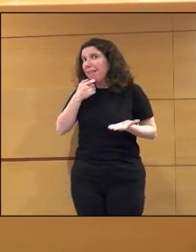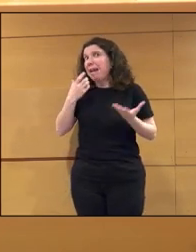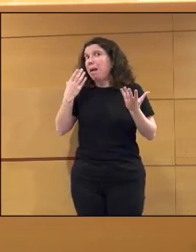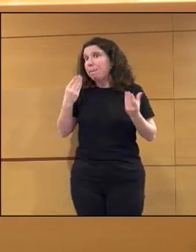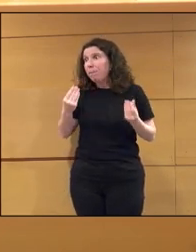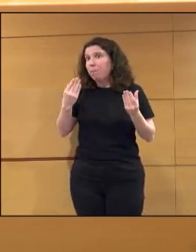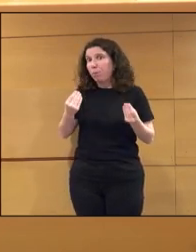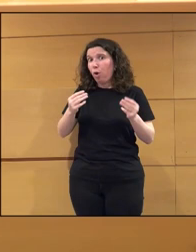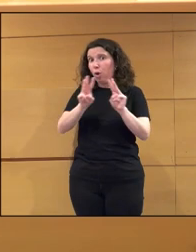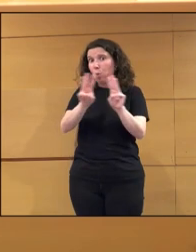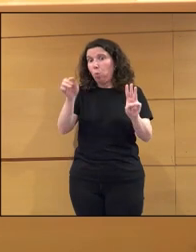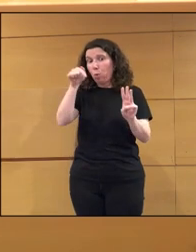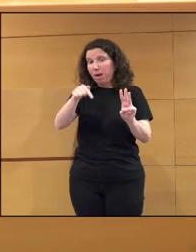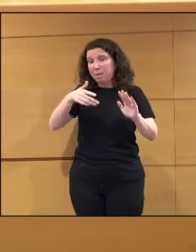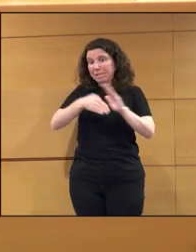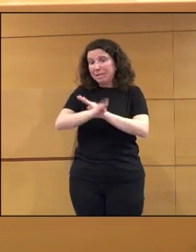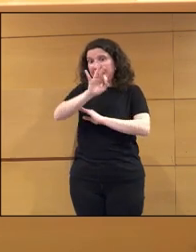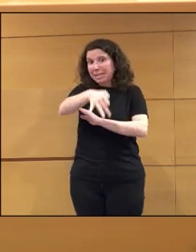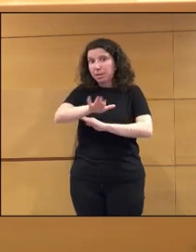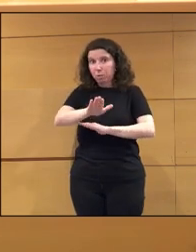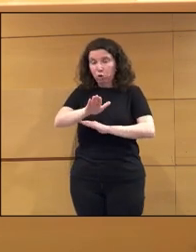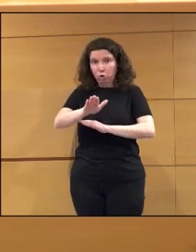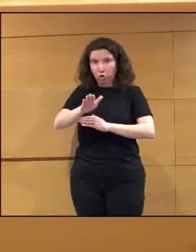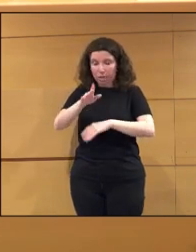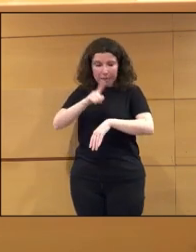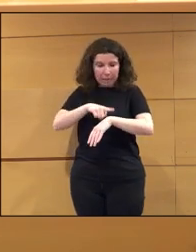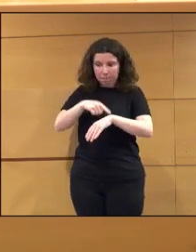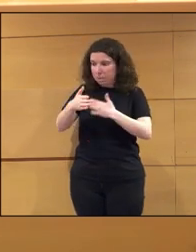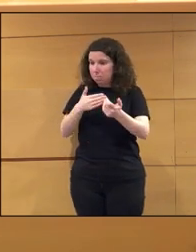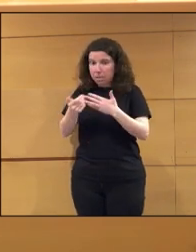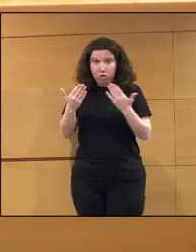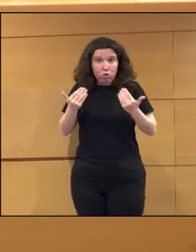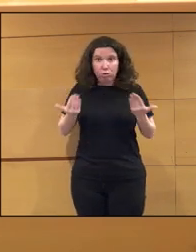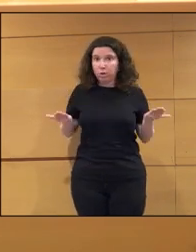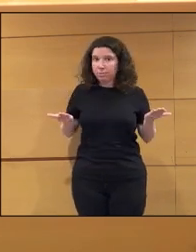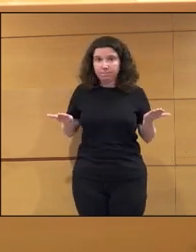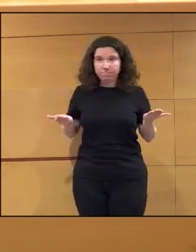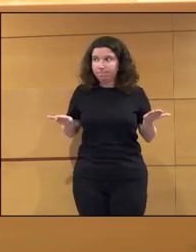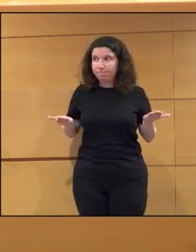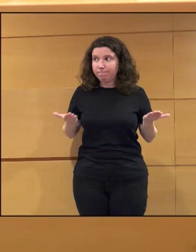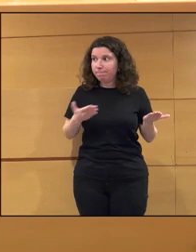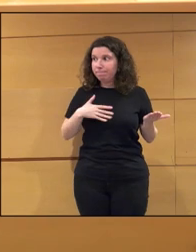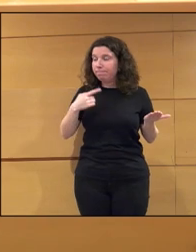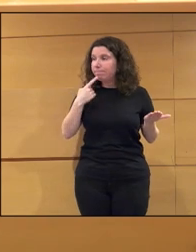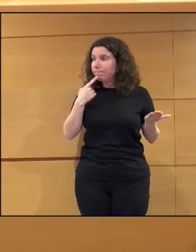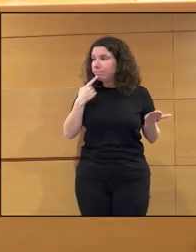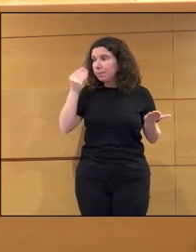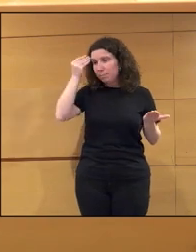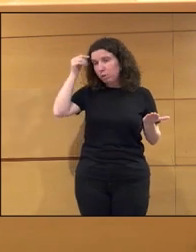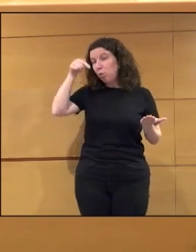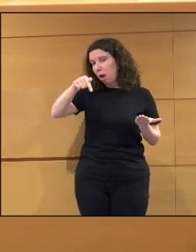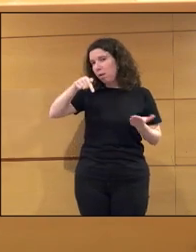fos, però no tinc mans ni temps per fer-ho. Llavors, suposo que aquí també està, jo crec que el gran